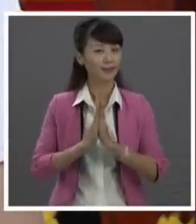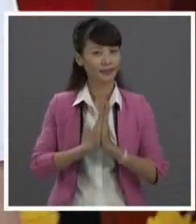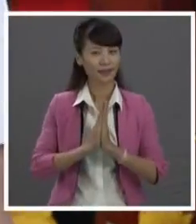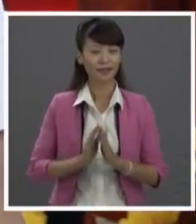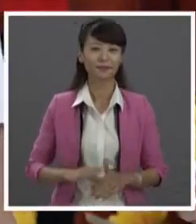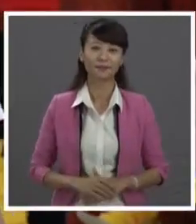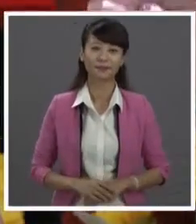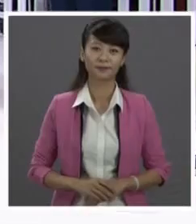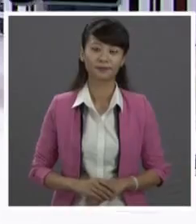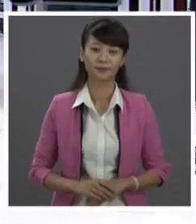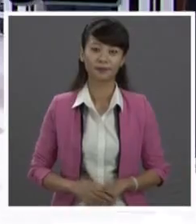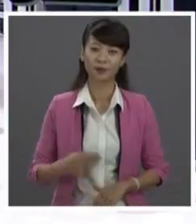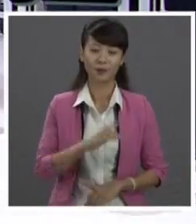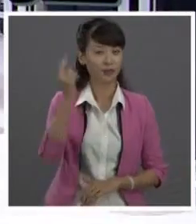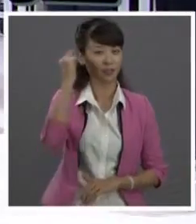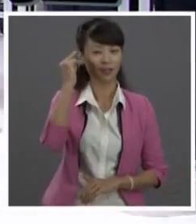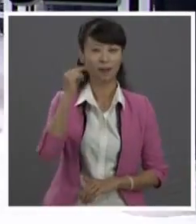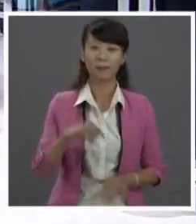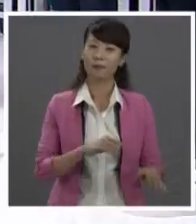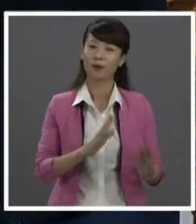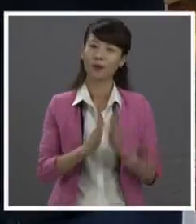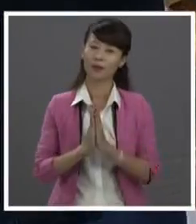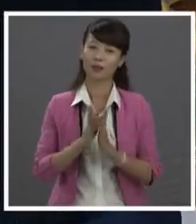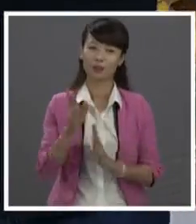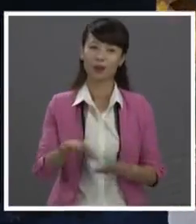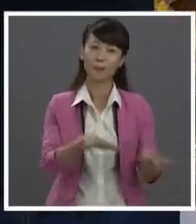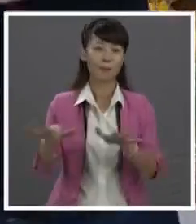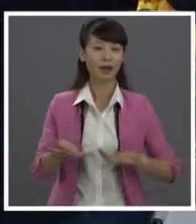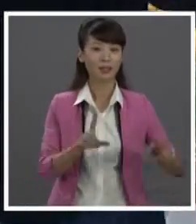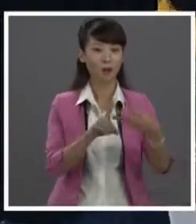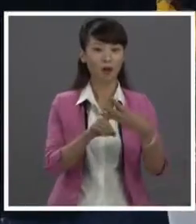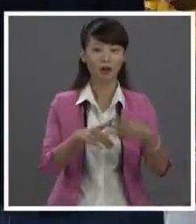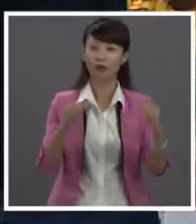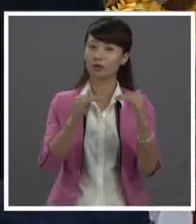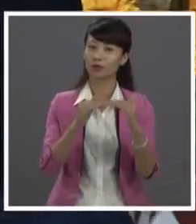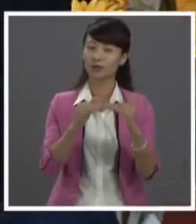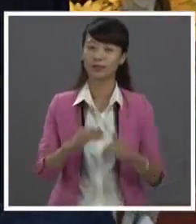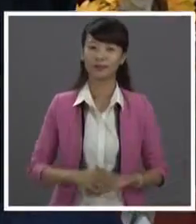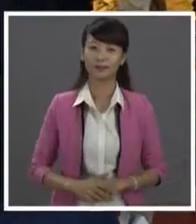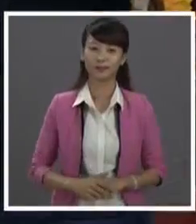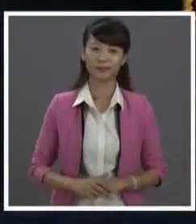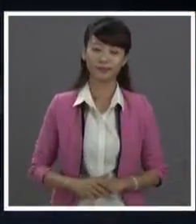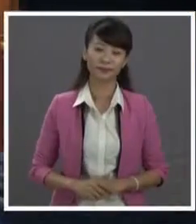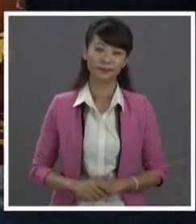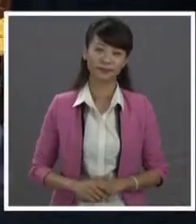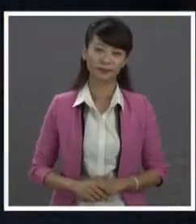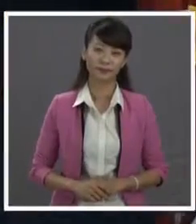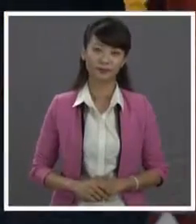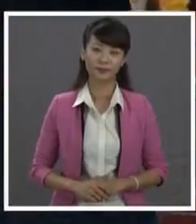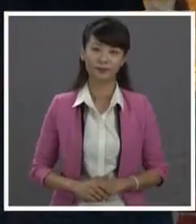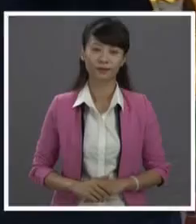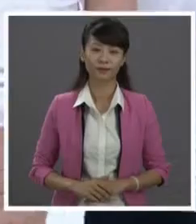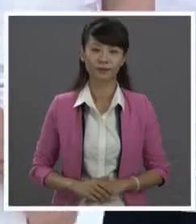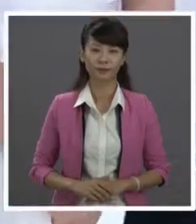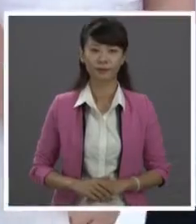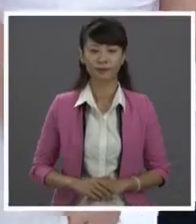我知道 什么 麻将王。哎呦，桌子嘛， 桌子，然后打麻将。 洗了一下，麻将王。说你呢？ 麻